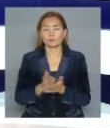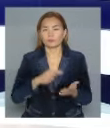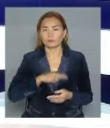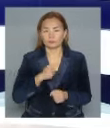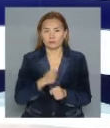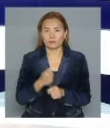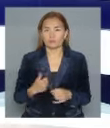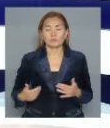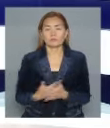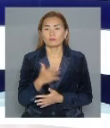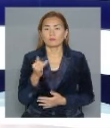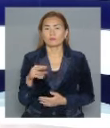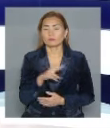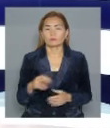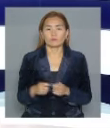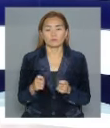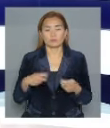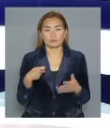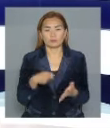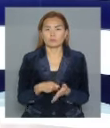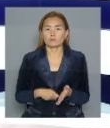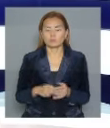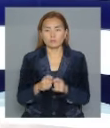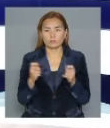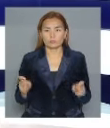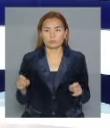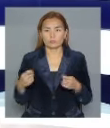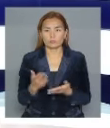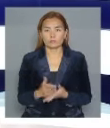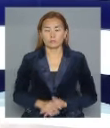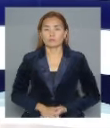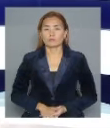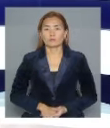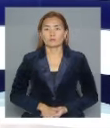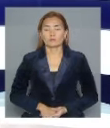қызметкерлеріне жаңа үлгідегі партия билеттерін салтанатты түрде табыс етті.